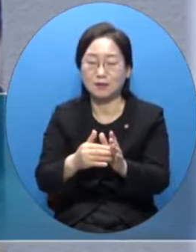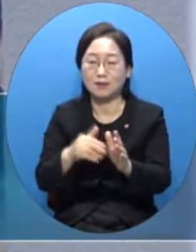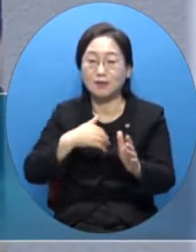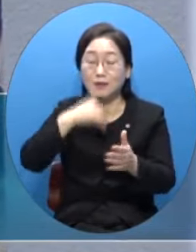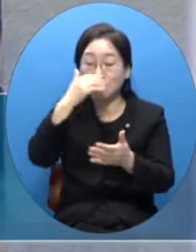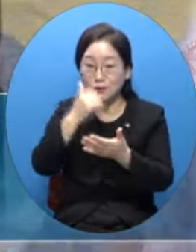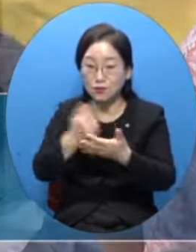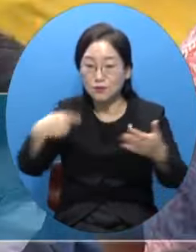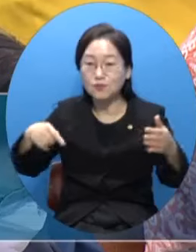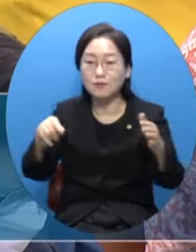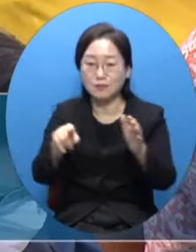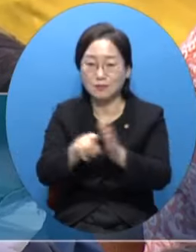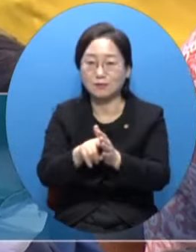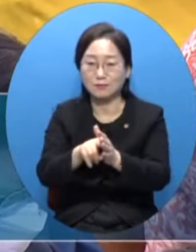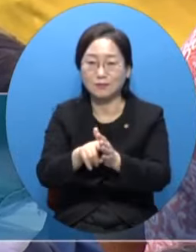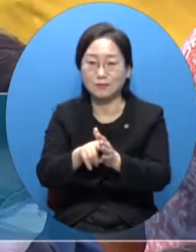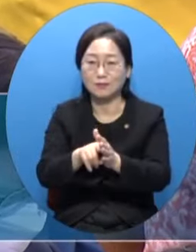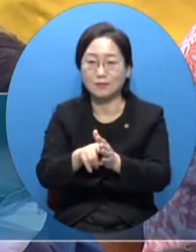저의 죄를 위하여